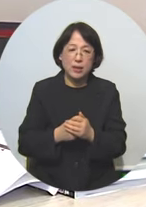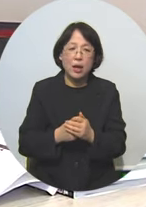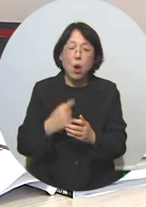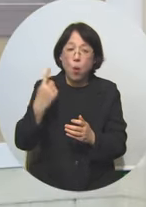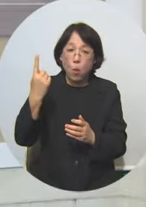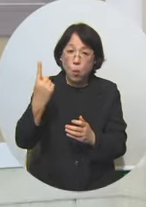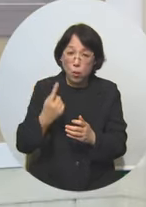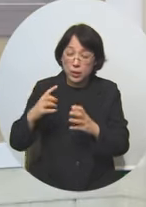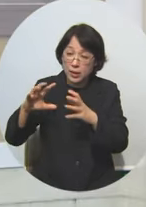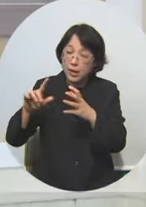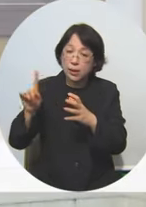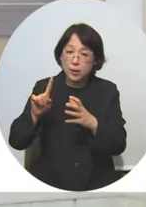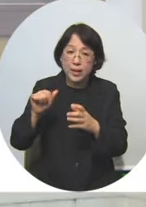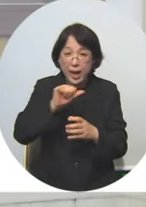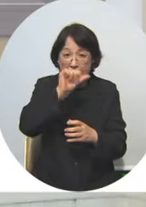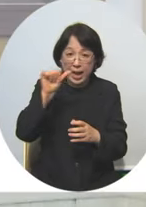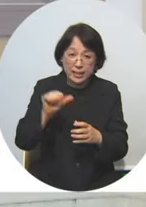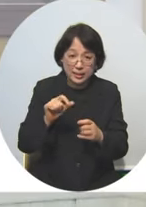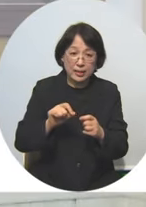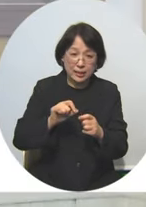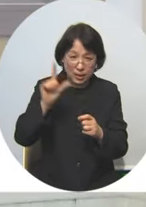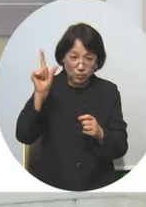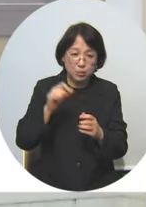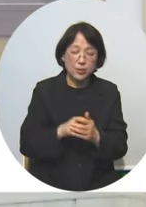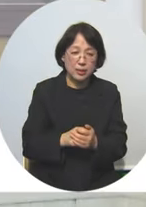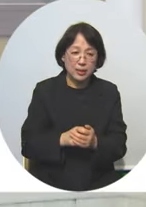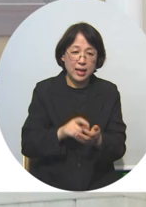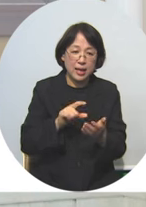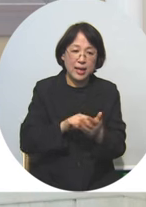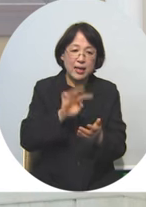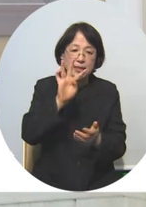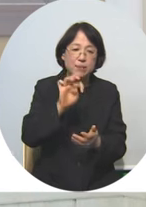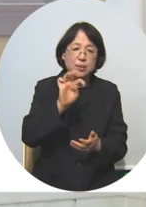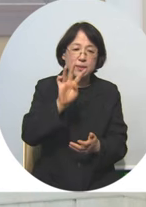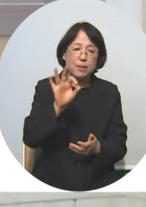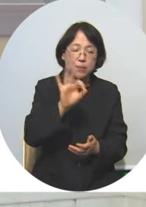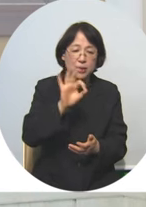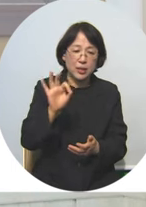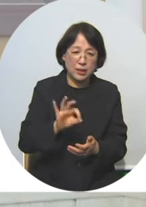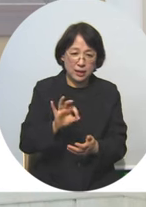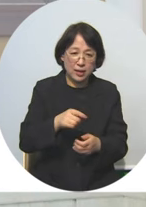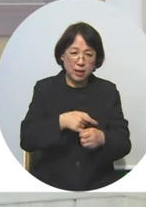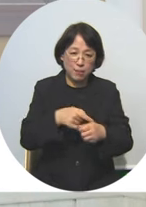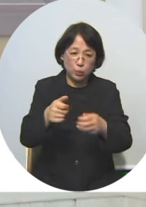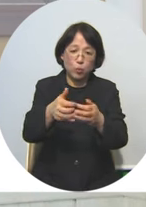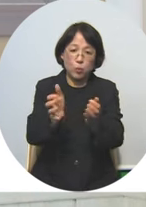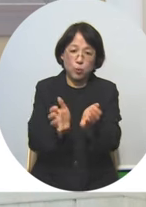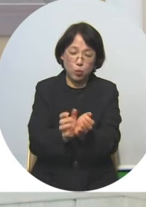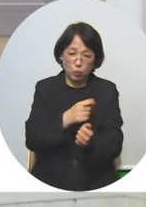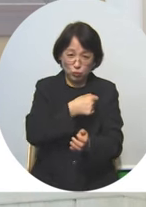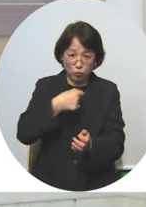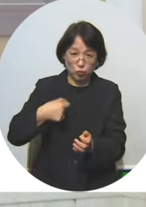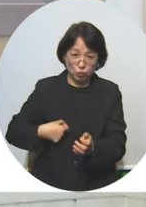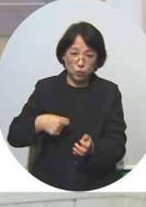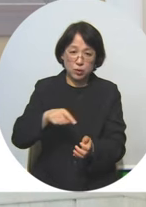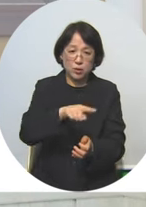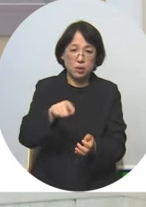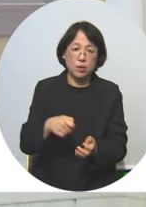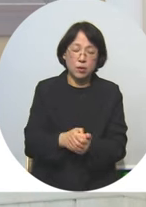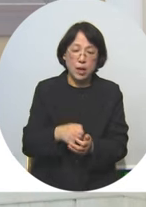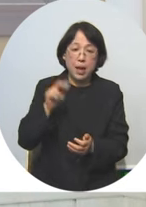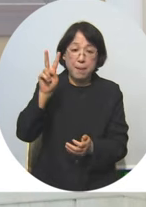차지했습니다. 약 33% 정도가 한국계 중국인들로 이제 국적 취득이 이루어졌고요. 그리고